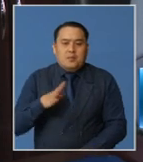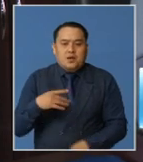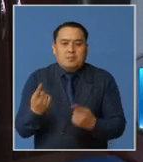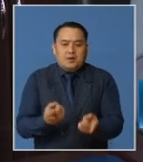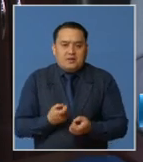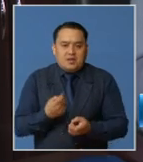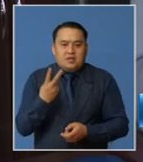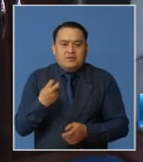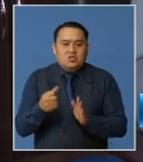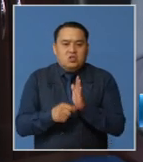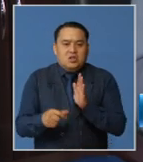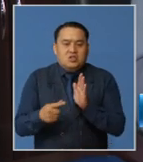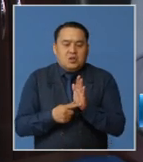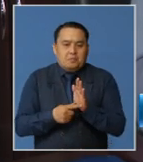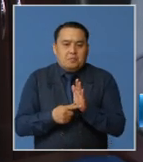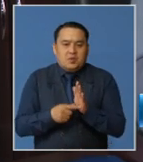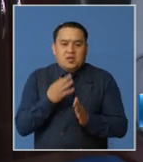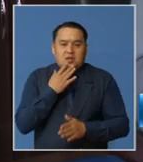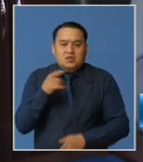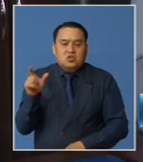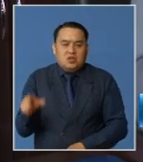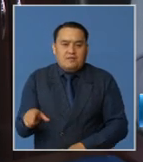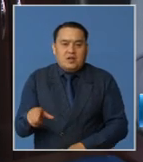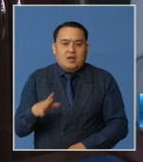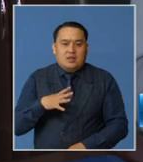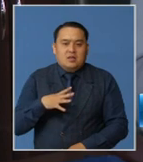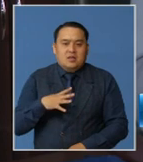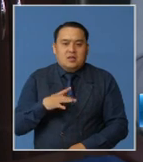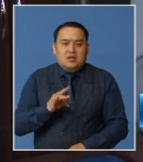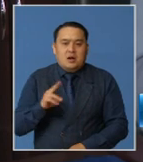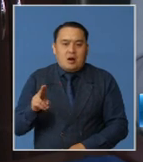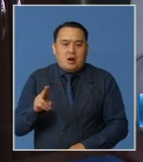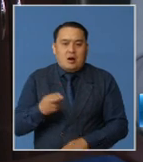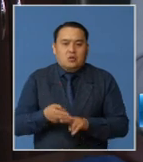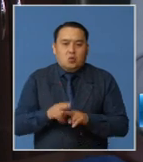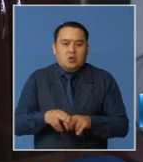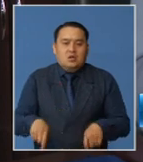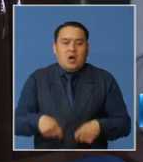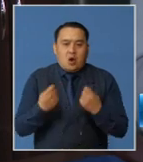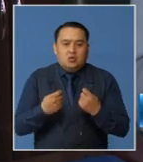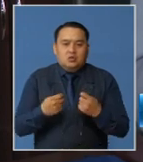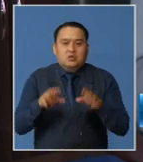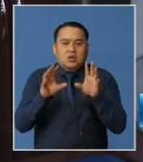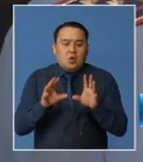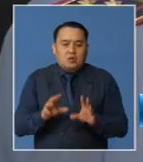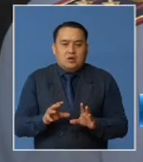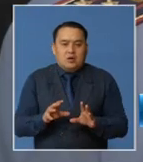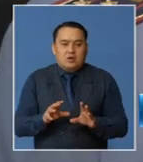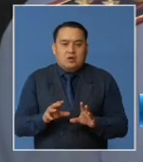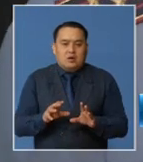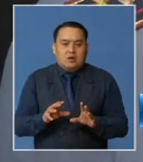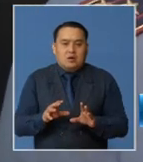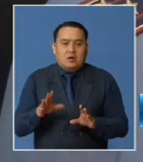привлечены 267 иностранных граждан, а также граждан Республики Казахстан, которые нарушили миграционное законодательство. В